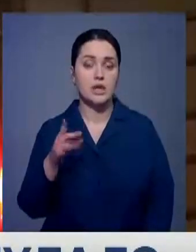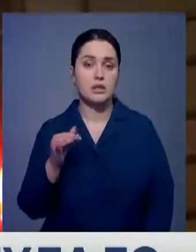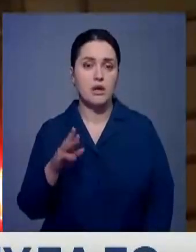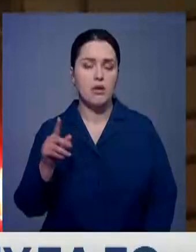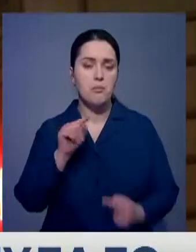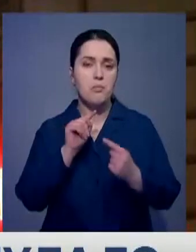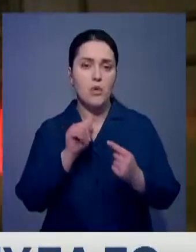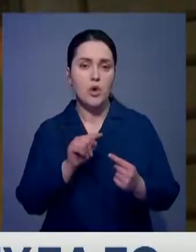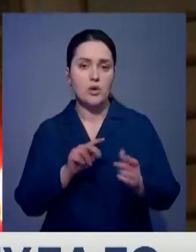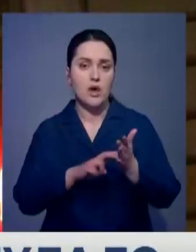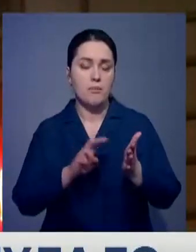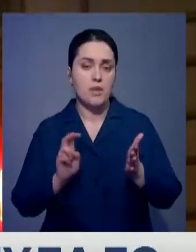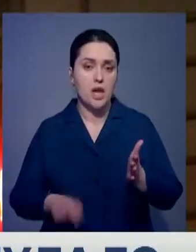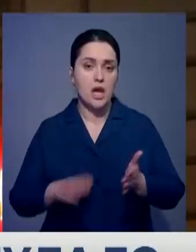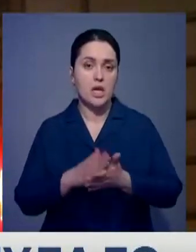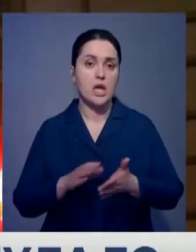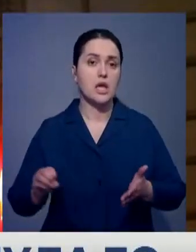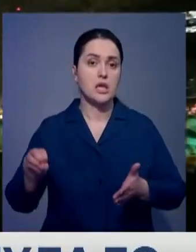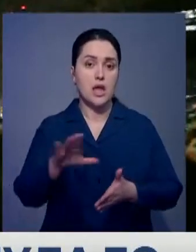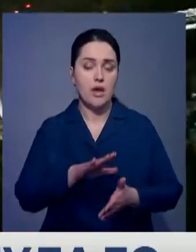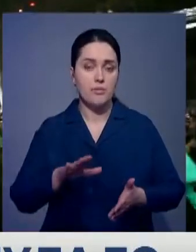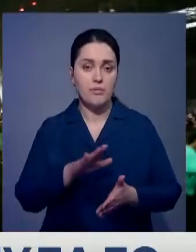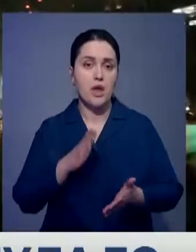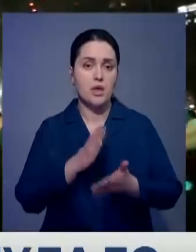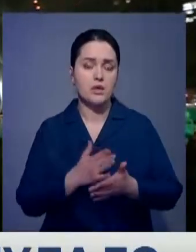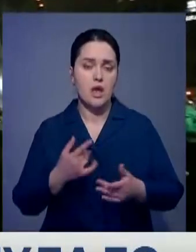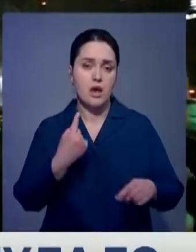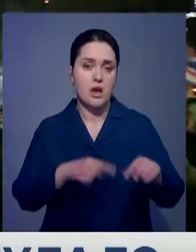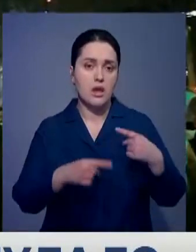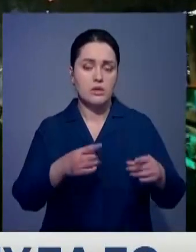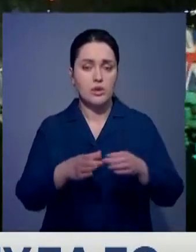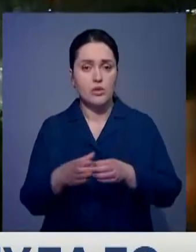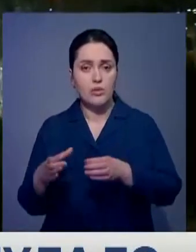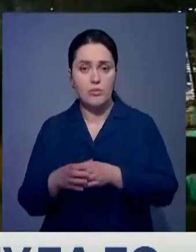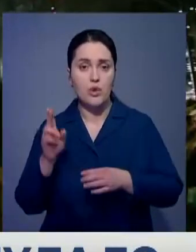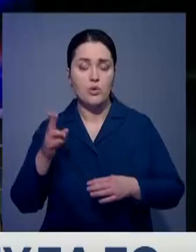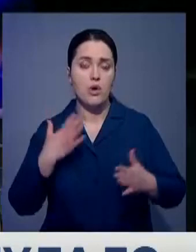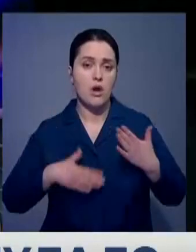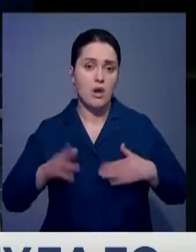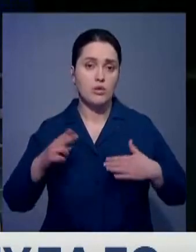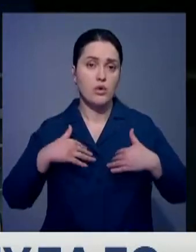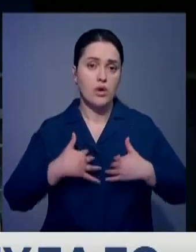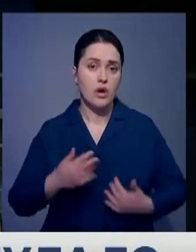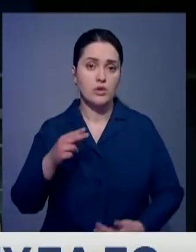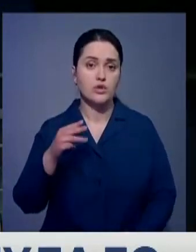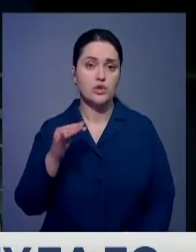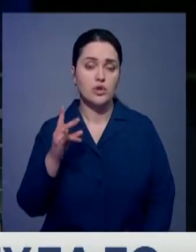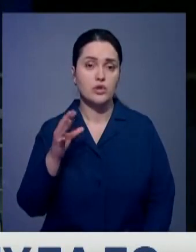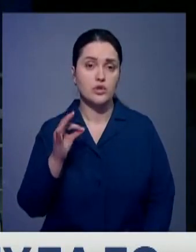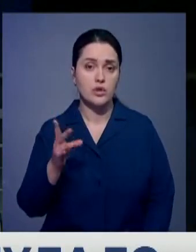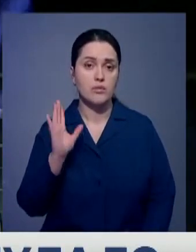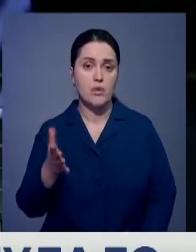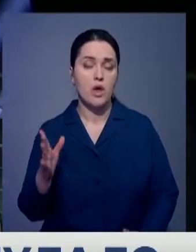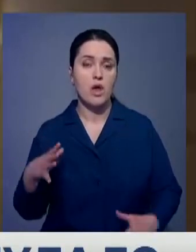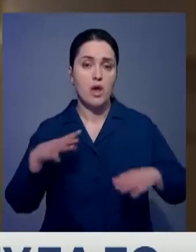А апогеем празднества стало световое шоу, осветившее Даунинг-стрит. Здесь же премьер Борис Джонсон поклялся объединить страну и вести